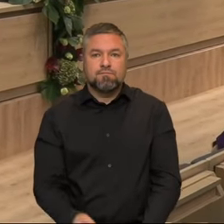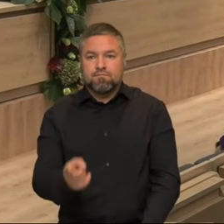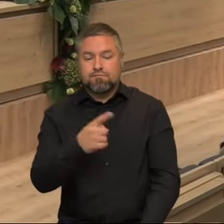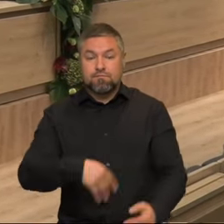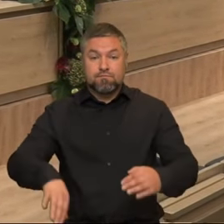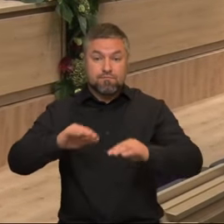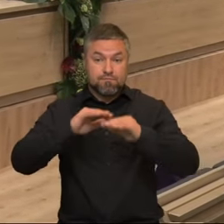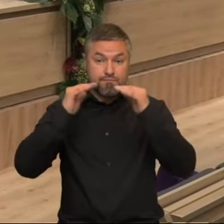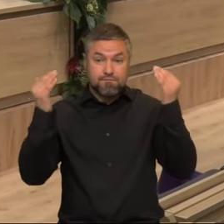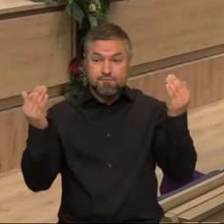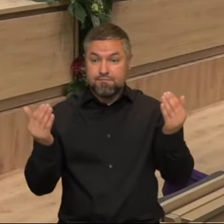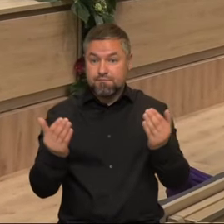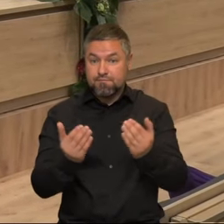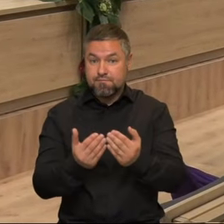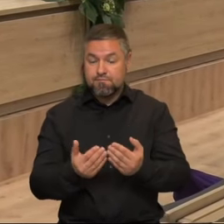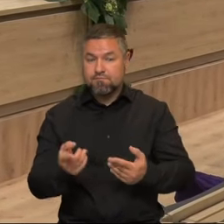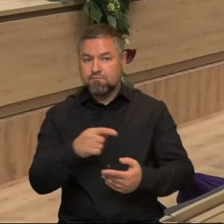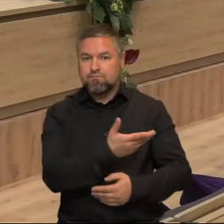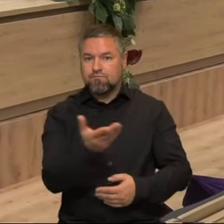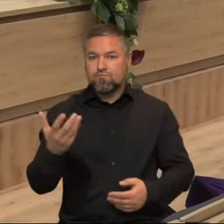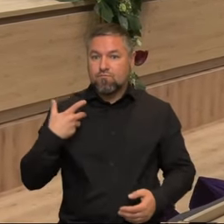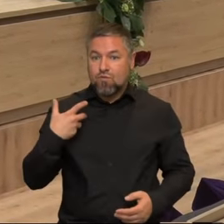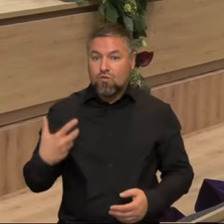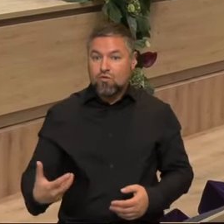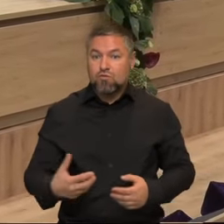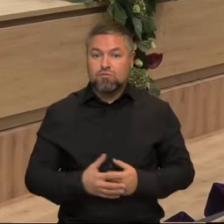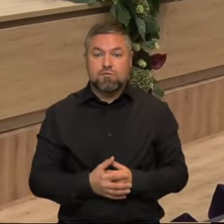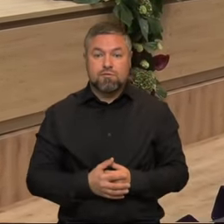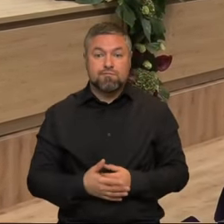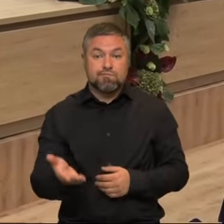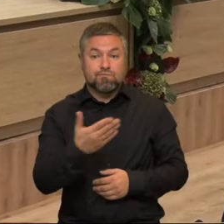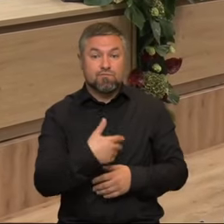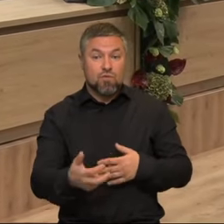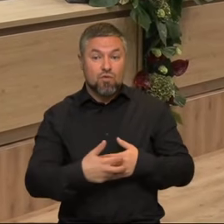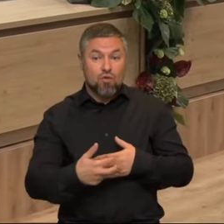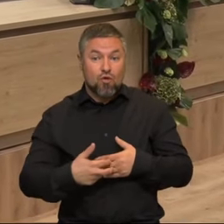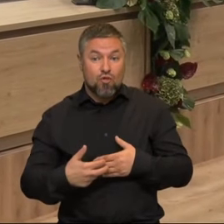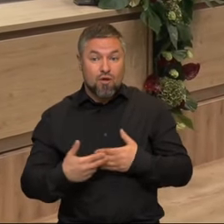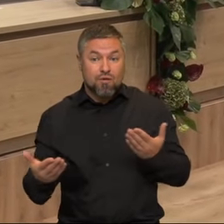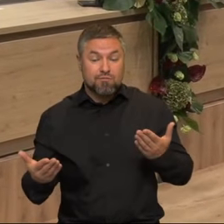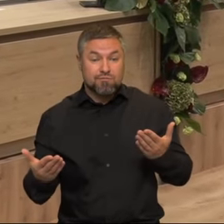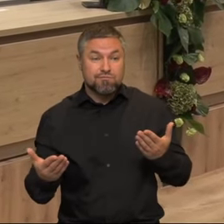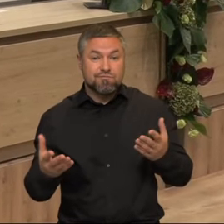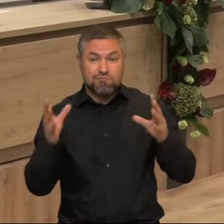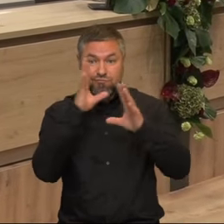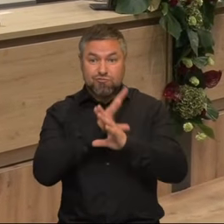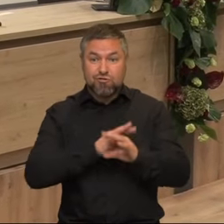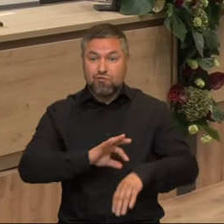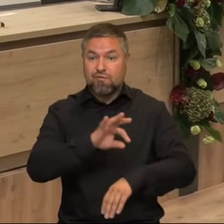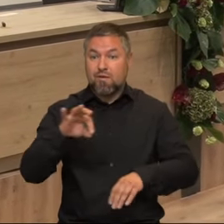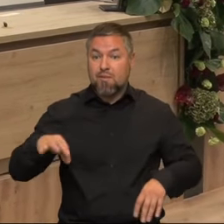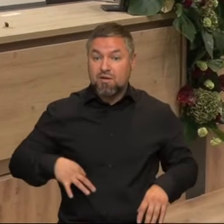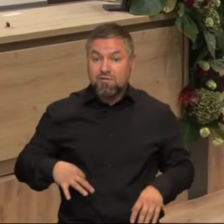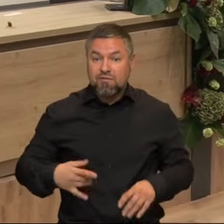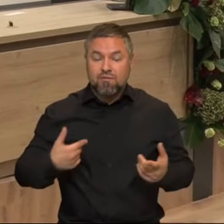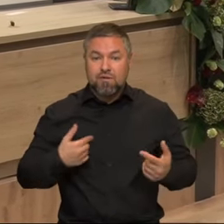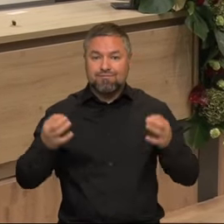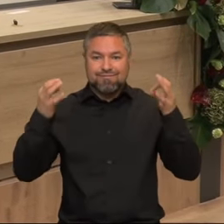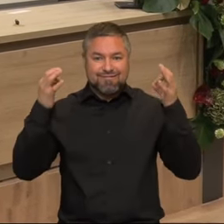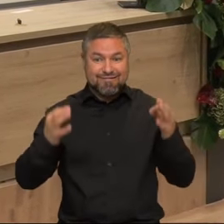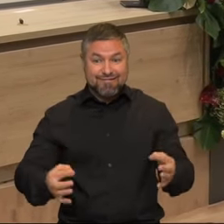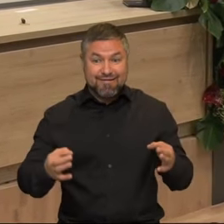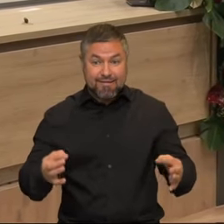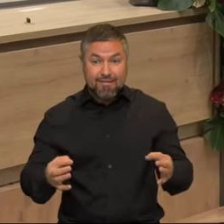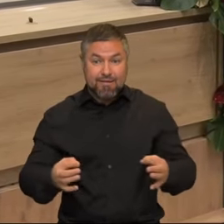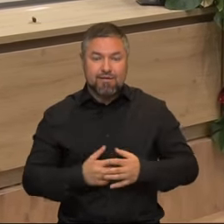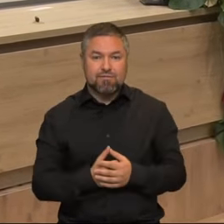wysoki senacie, dostojni goście, drodzy doktoranci, szanowni państwo. Przechodzimy teraz